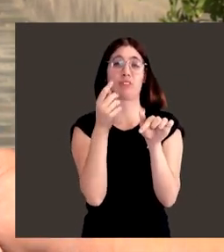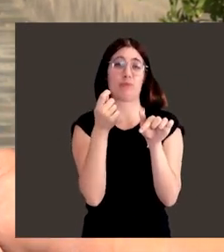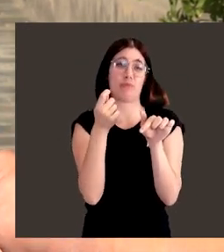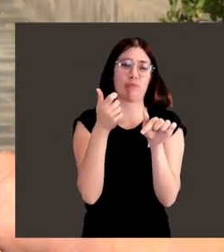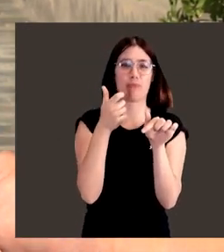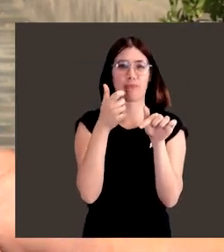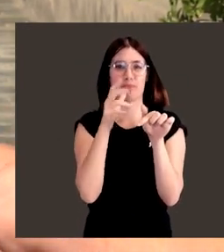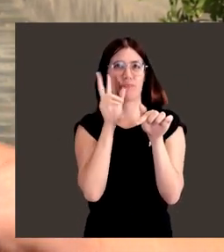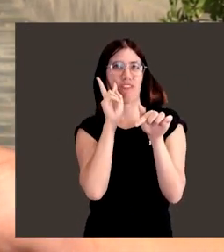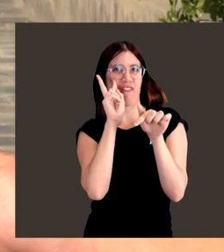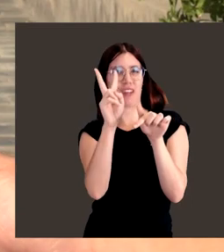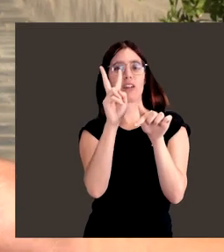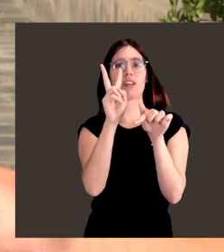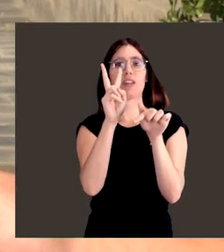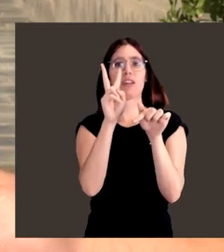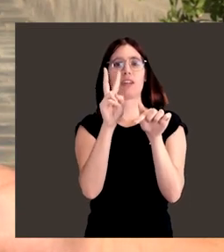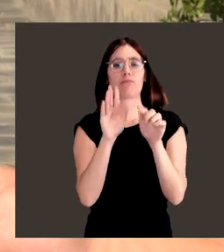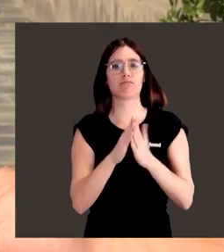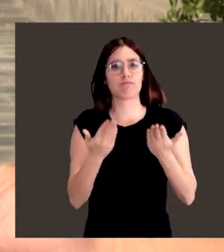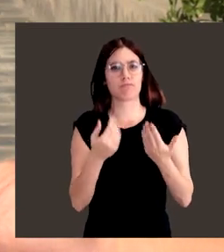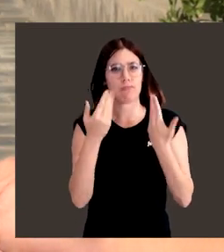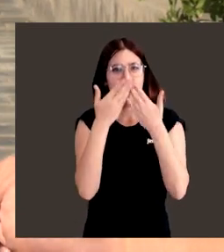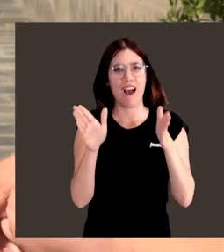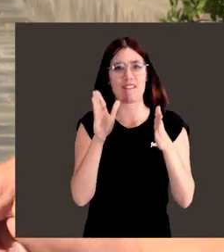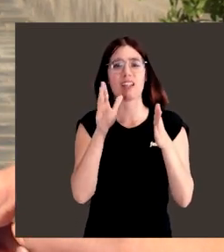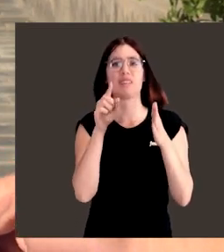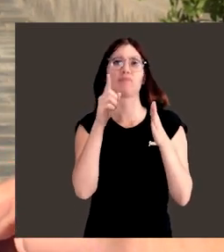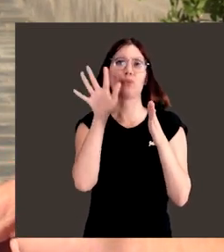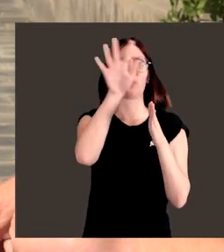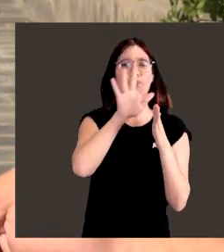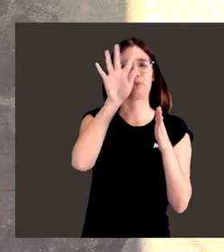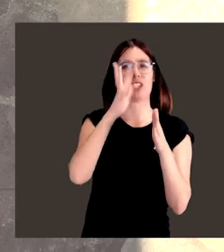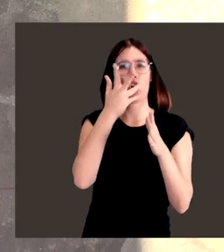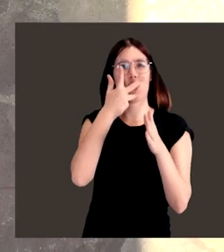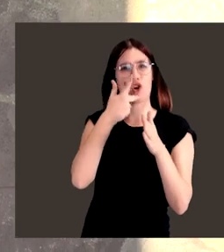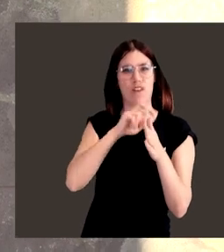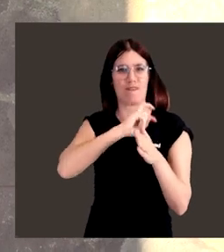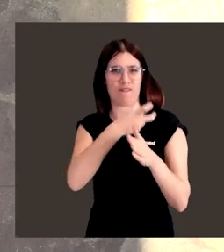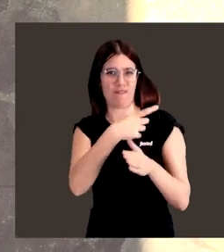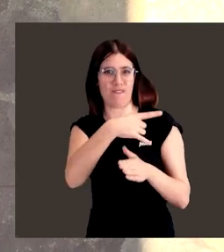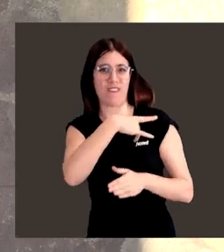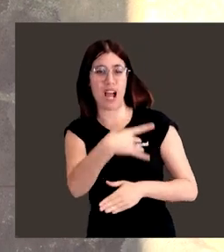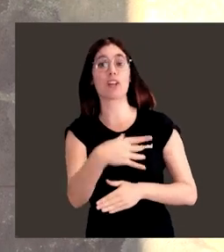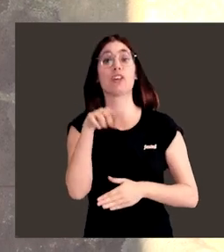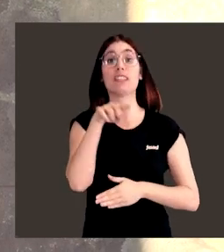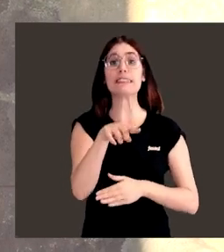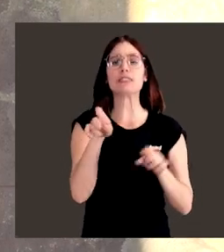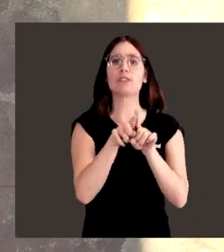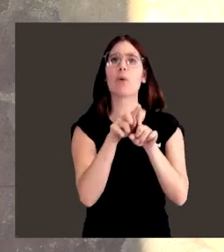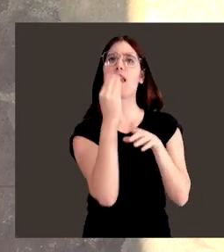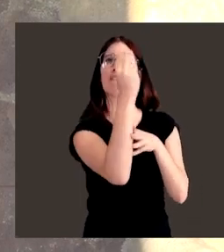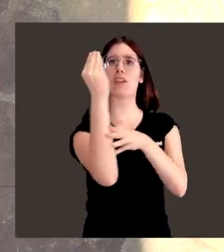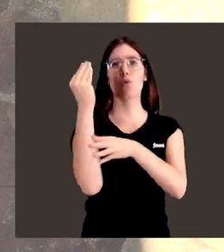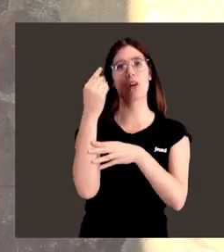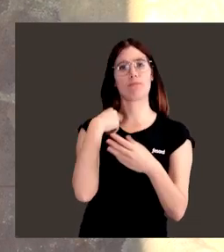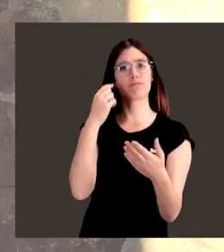i sense més, un retrat sobri, amb tons monocroms. El mural plasma a la perfecció el domini de Capdevila